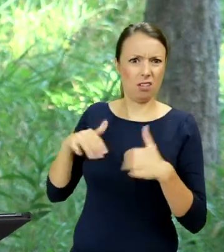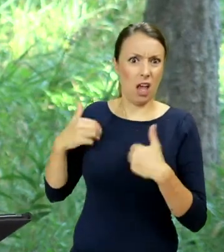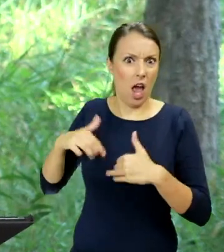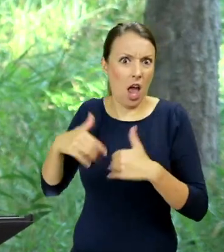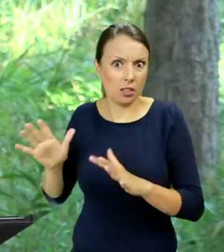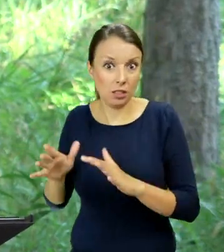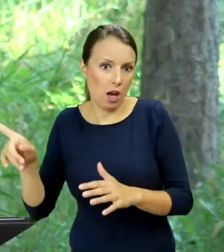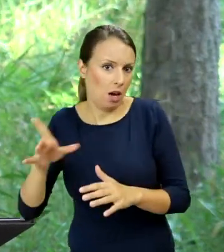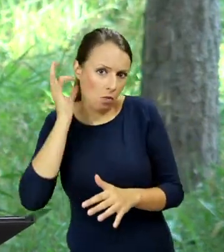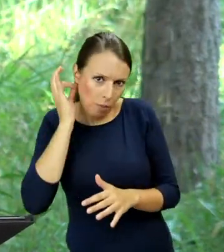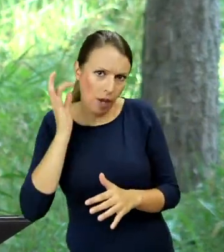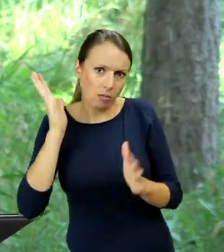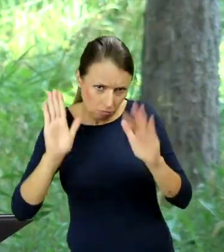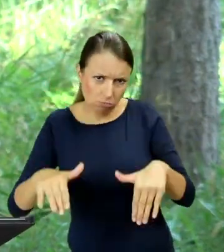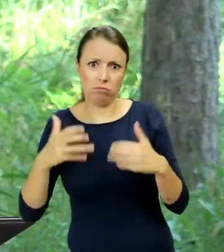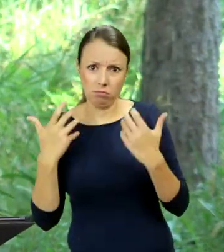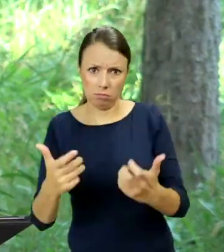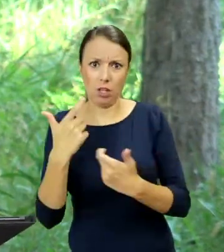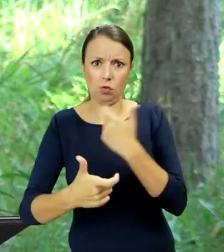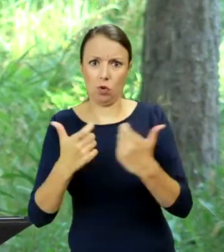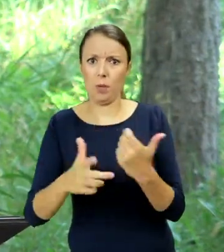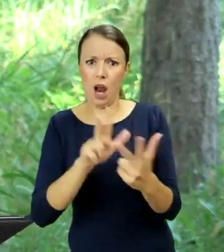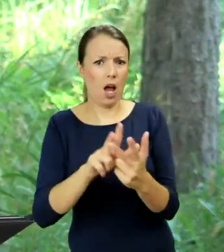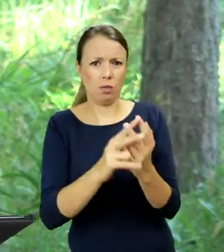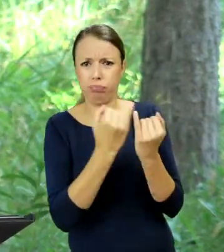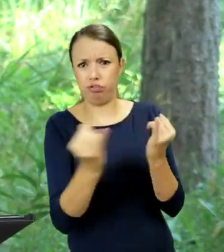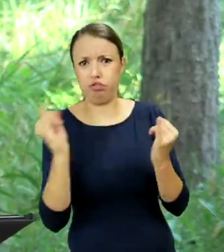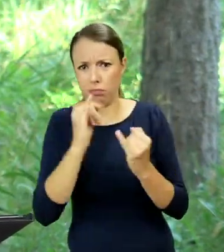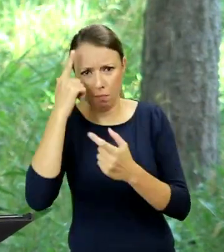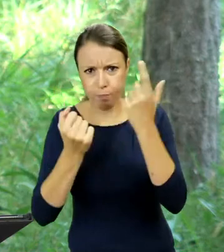oczywiście zastanawiać się, na ile